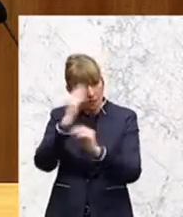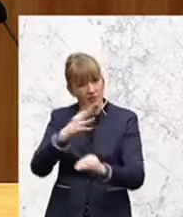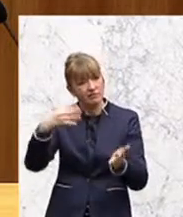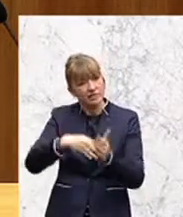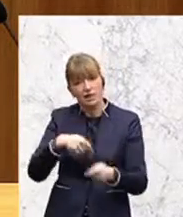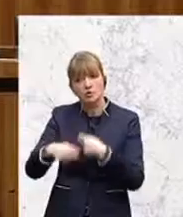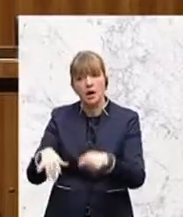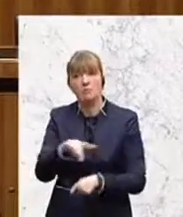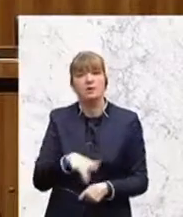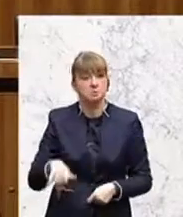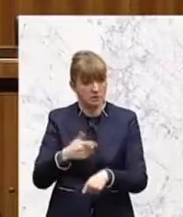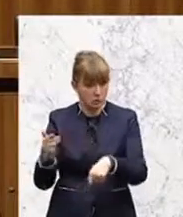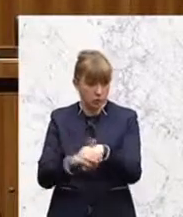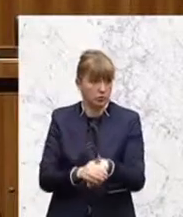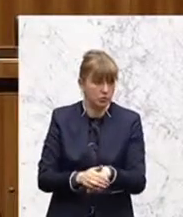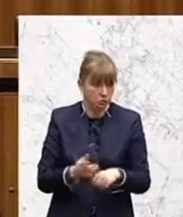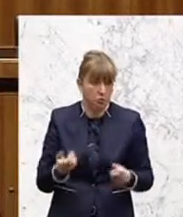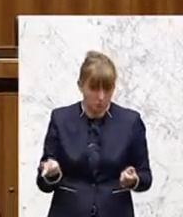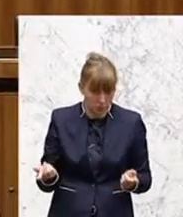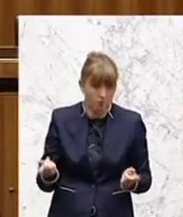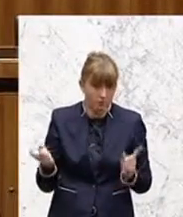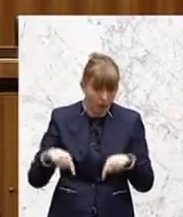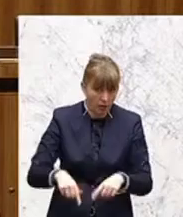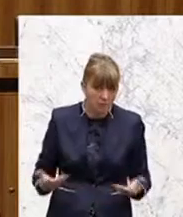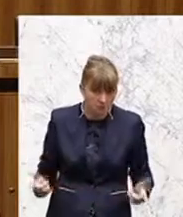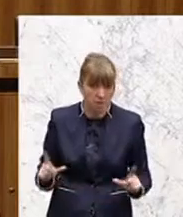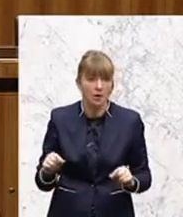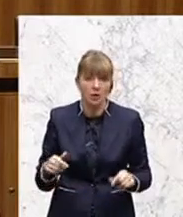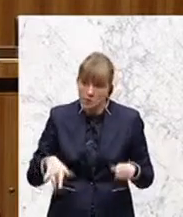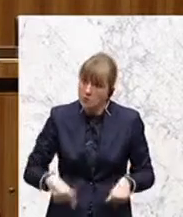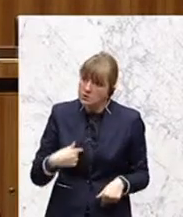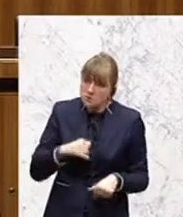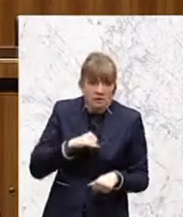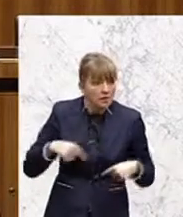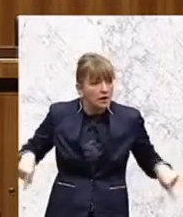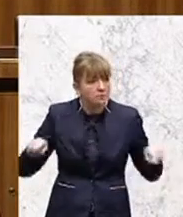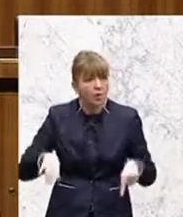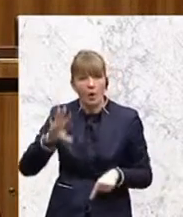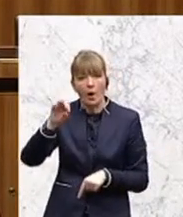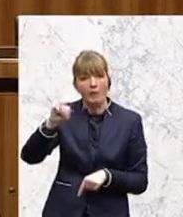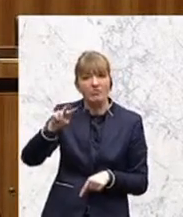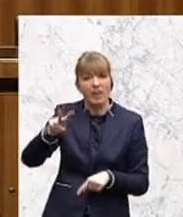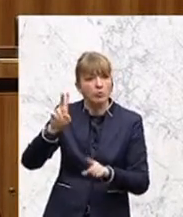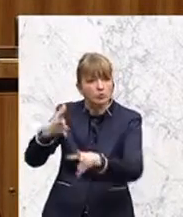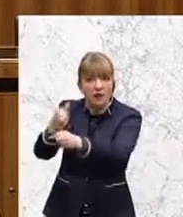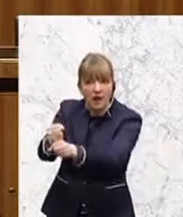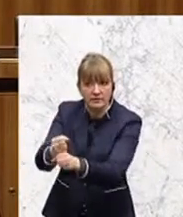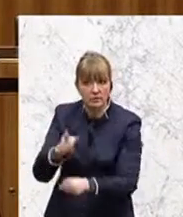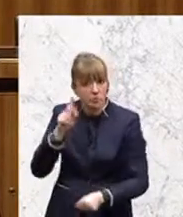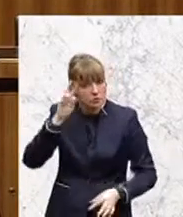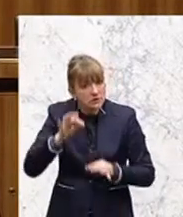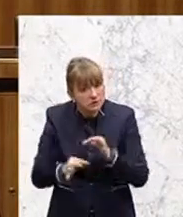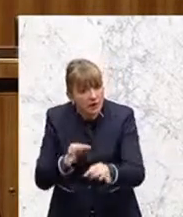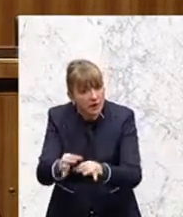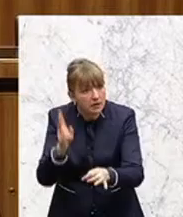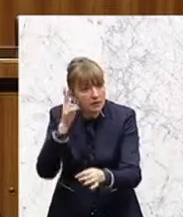4.000 Arbeitsplätze zu kündigen. Das heißt, es muss in unserem Interesse sein, die OMV auch zu halten, die strategische Ausrichtung